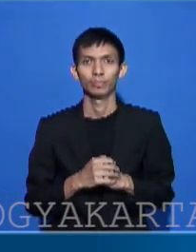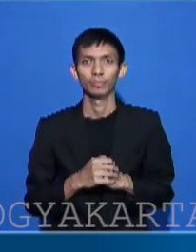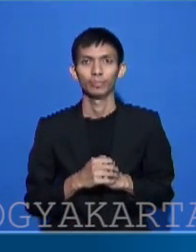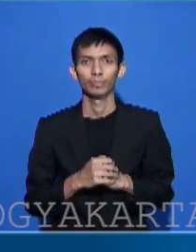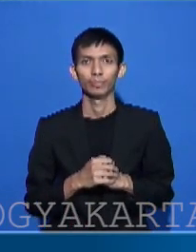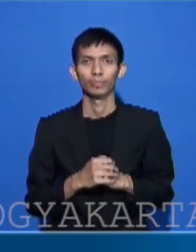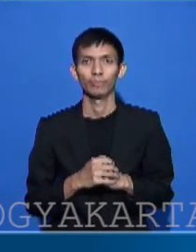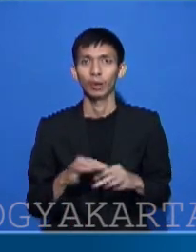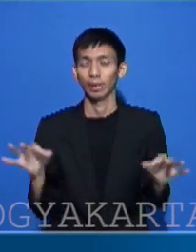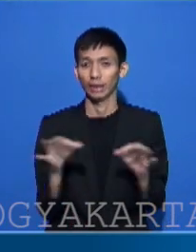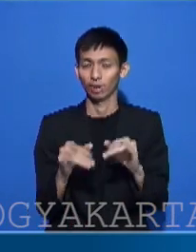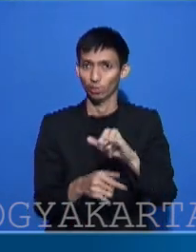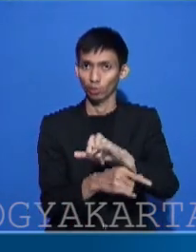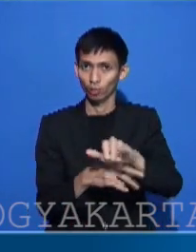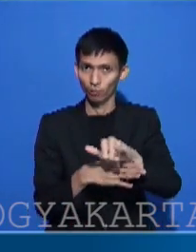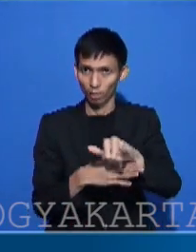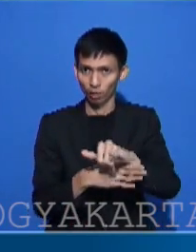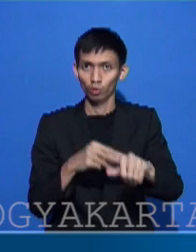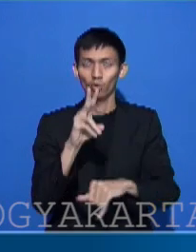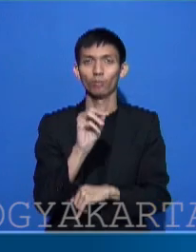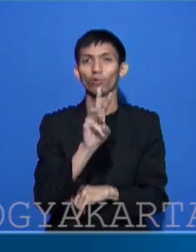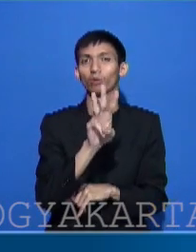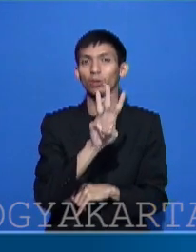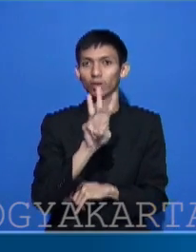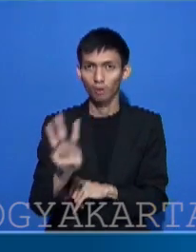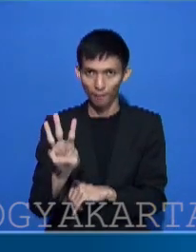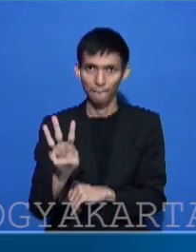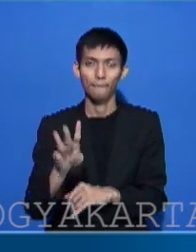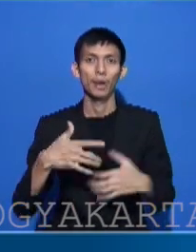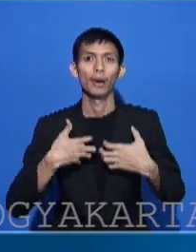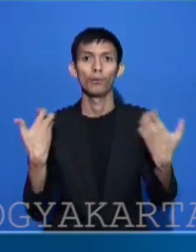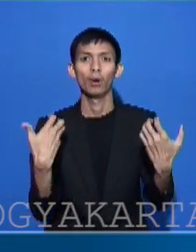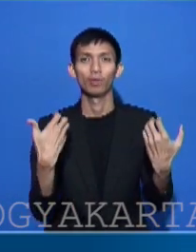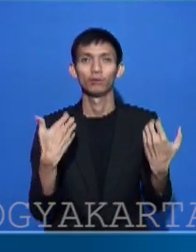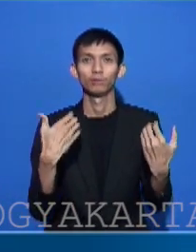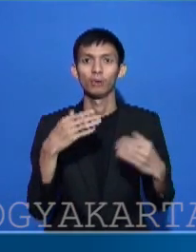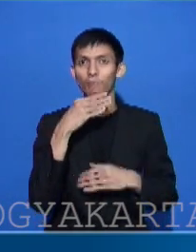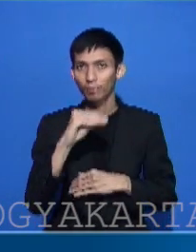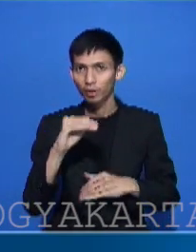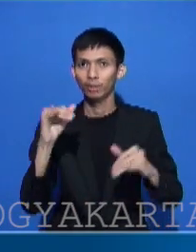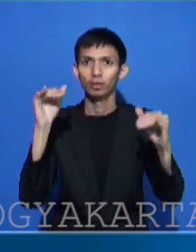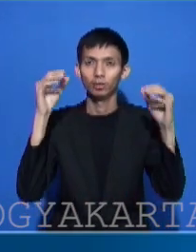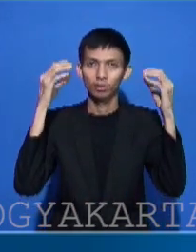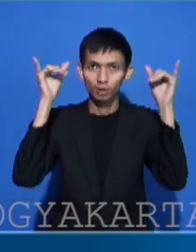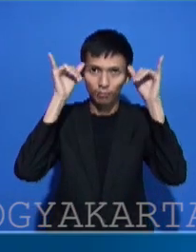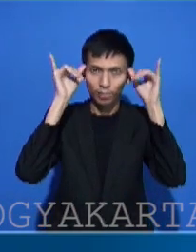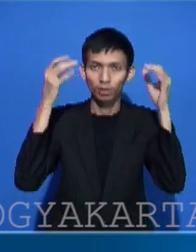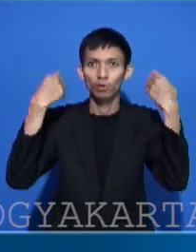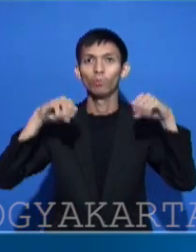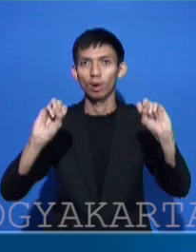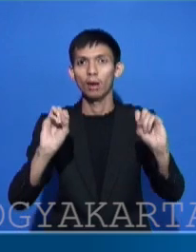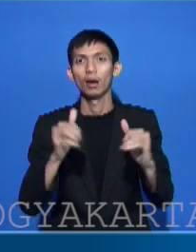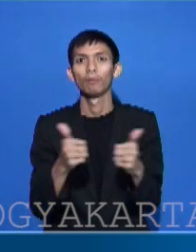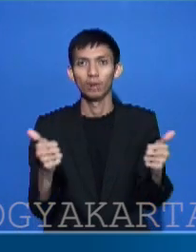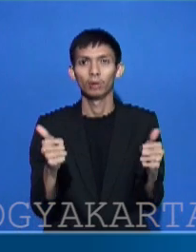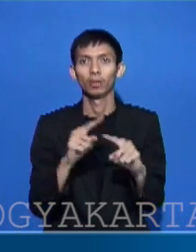Jelang Idul Adha 2023, persediaan hewan ternak khususnya sapi dan kambing di daerah istimewa Yogyakarta aman bahkan surplus untuk mencukupi